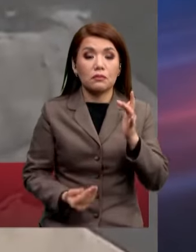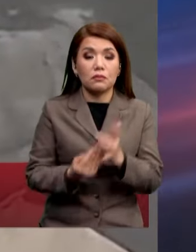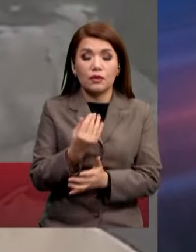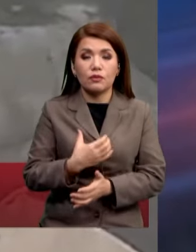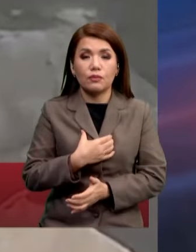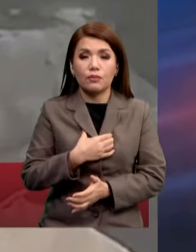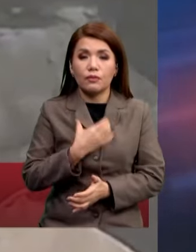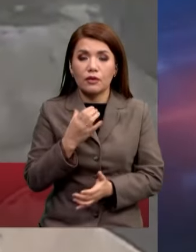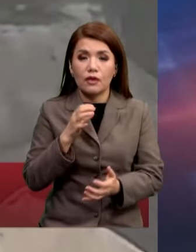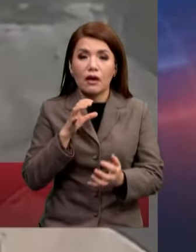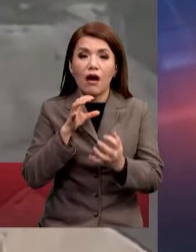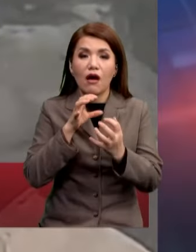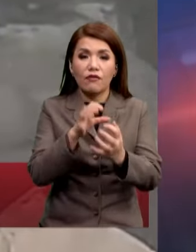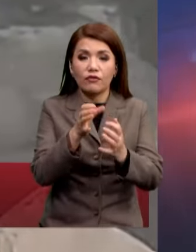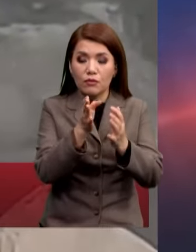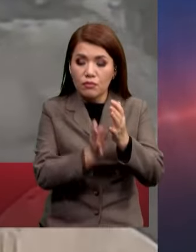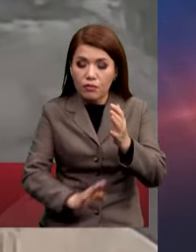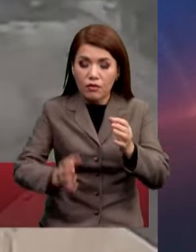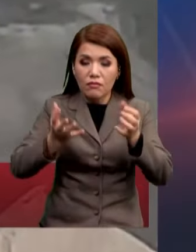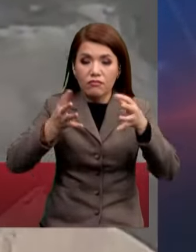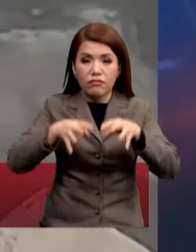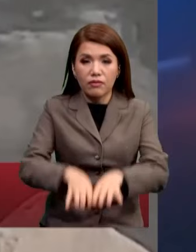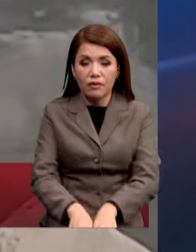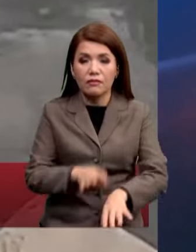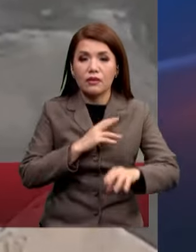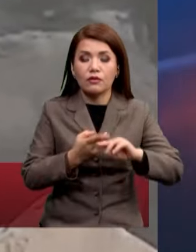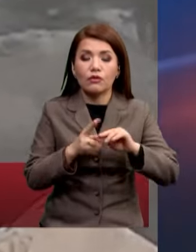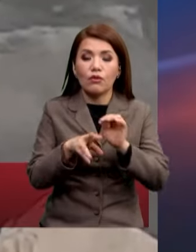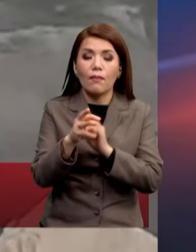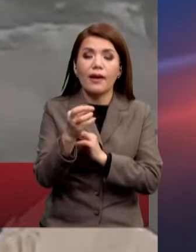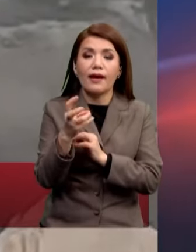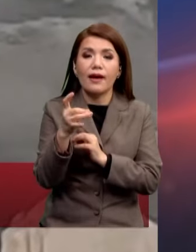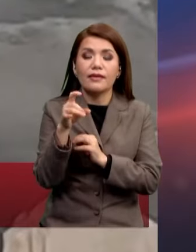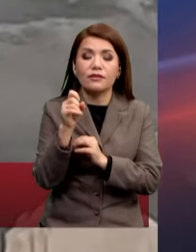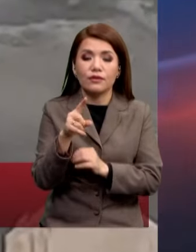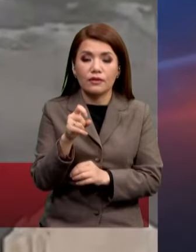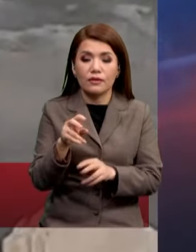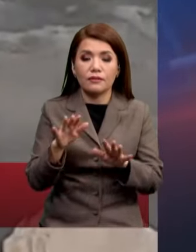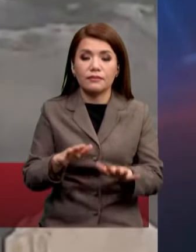кадры момента падения автобуса с 4 людьми в обвал на территории Майкаин-Золото.